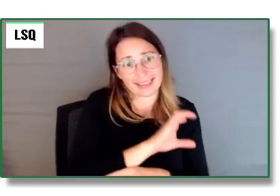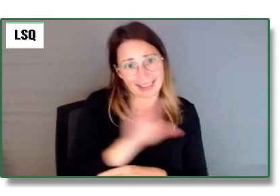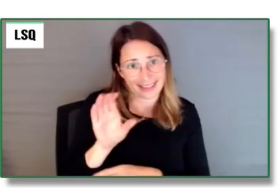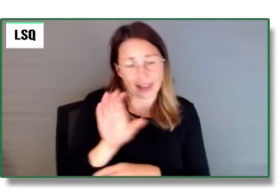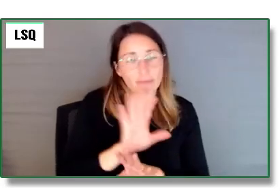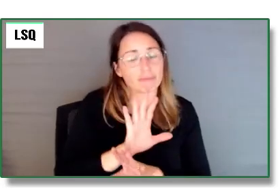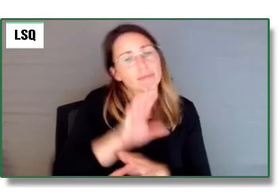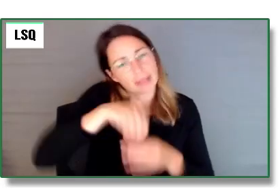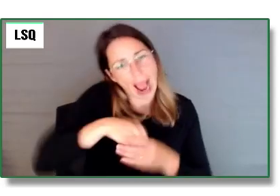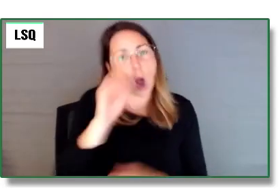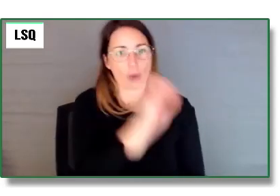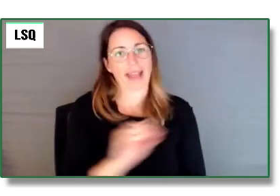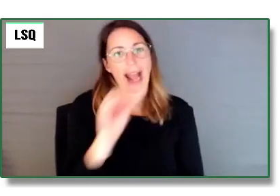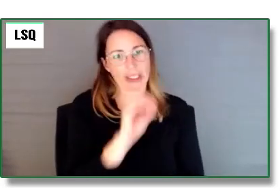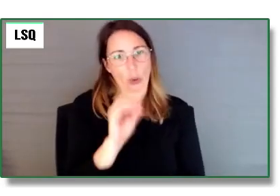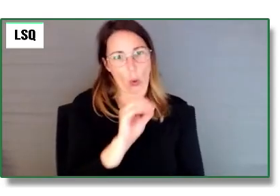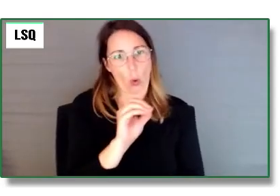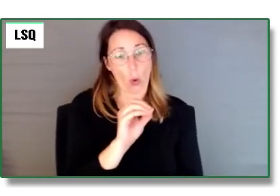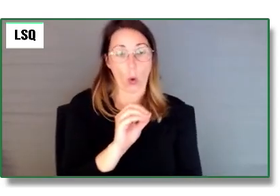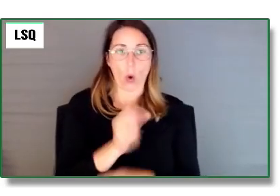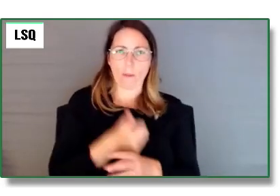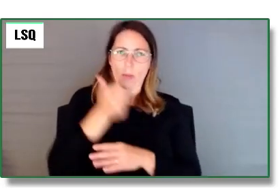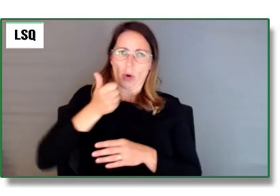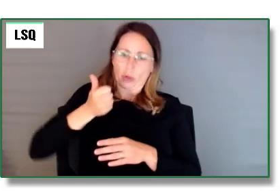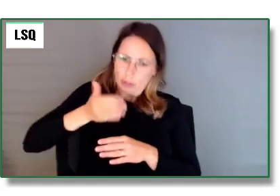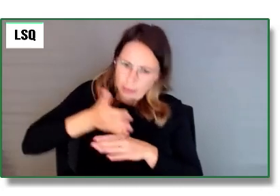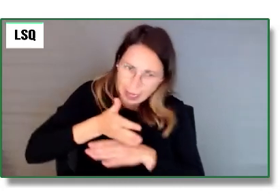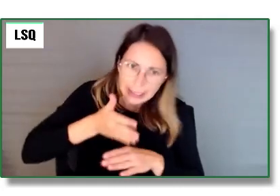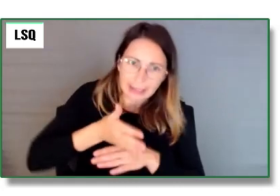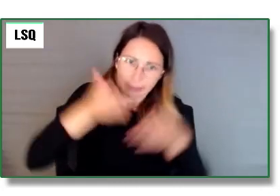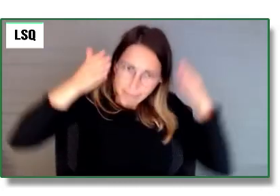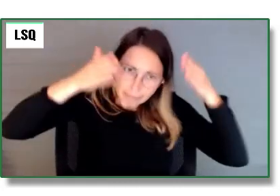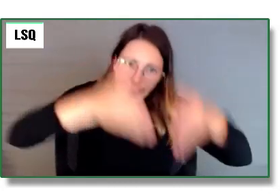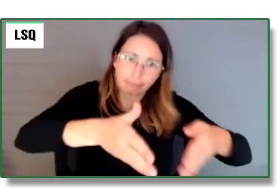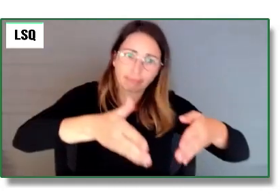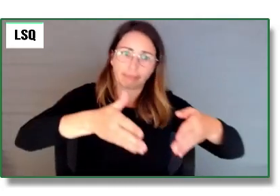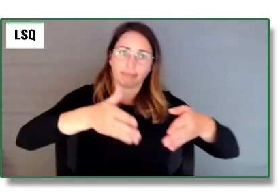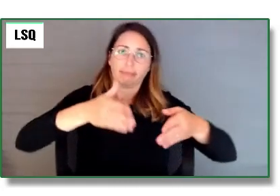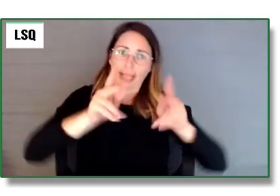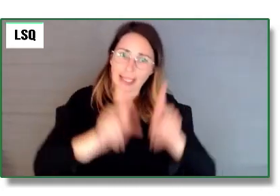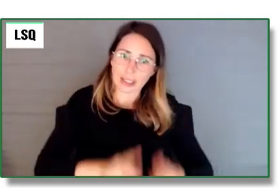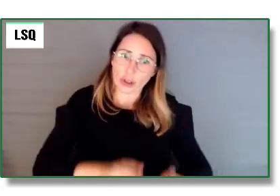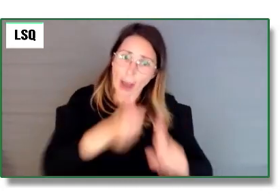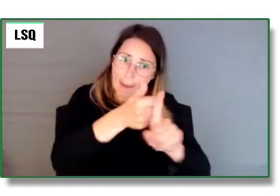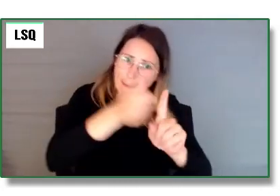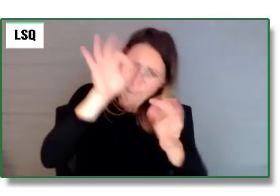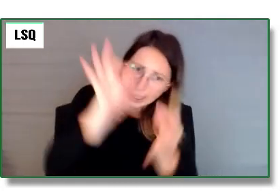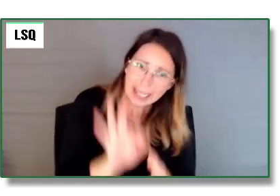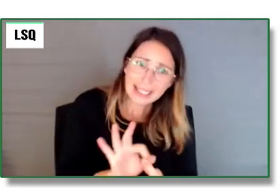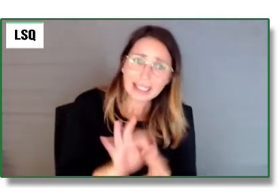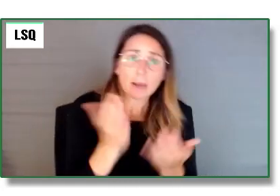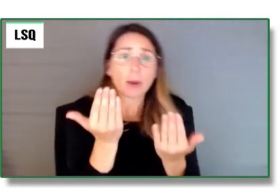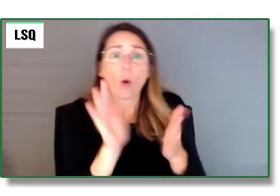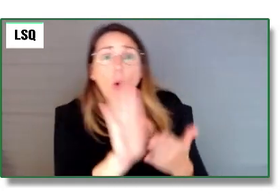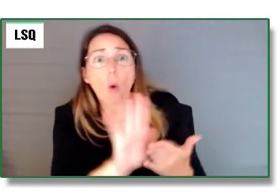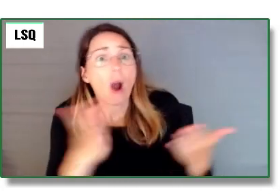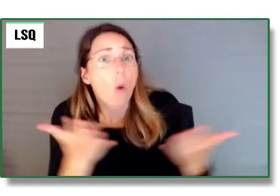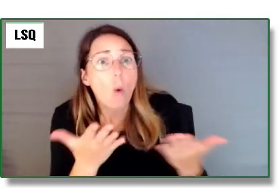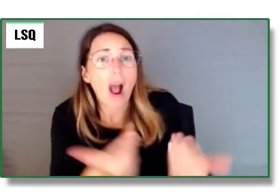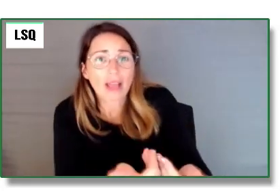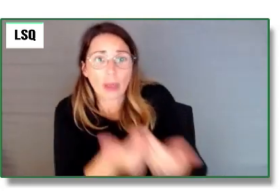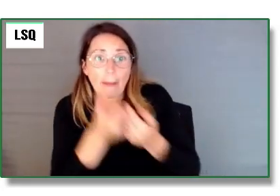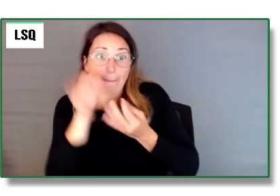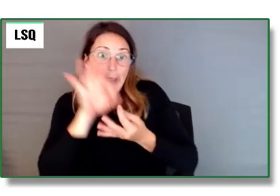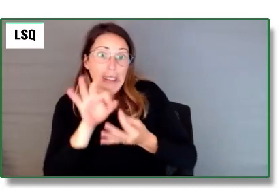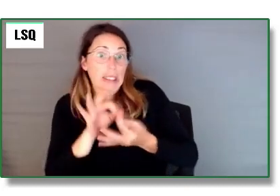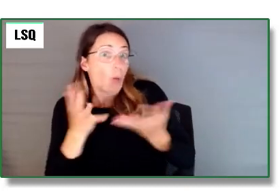approche axée sur la personne, où la personne qui a le besoin défini demande et en demandant décrit ce qui lui conviendrait.